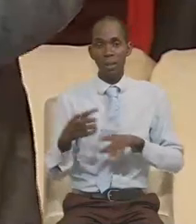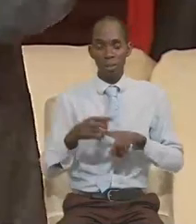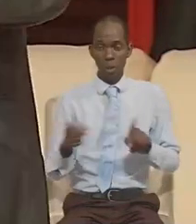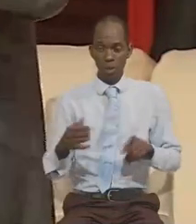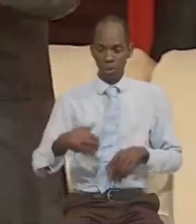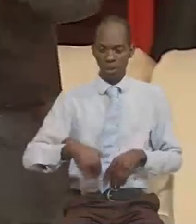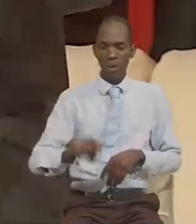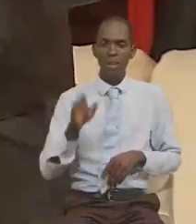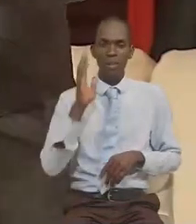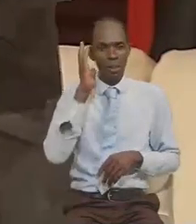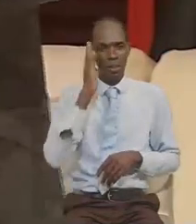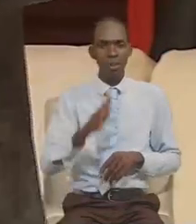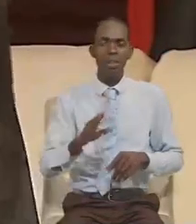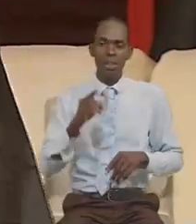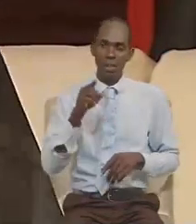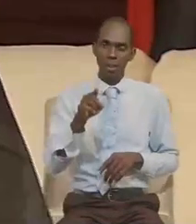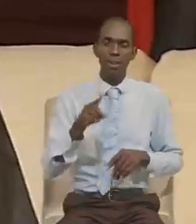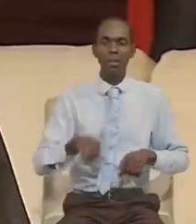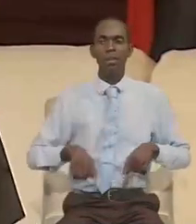Celui qui croit en moi,